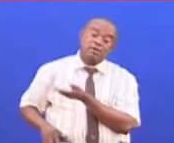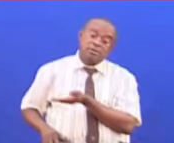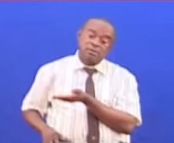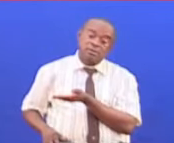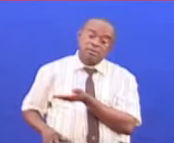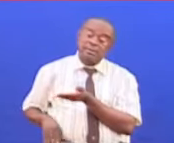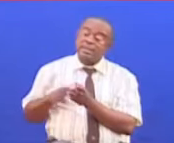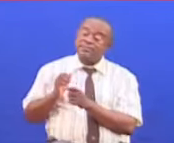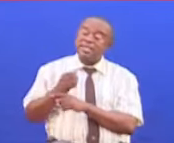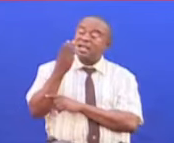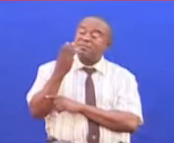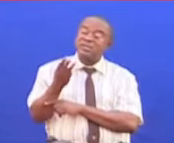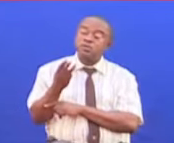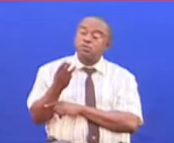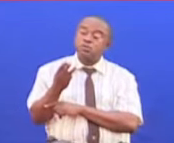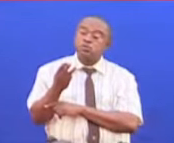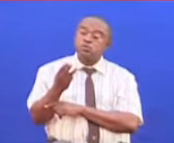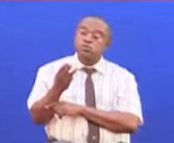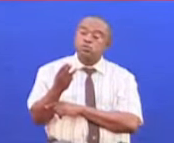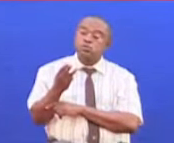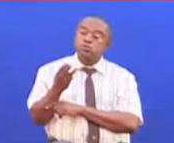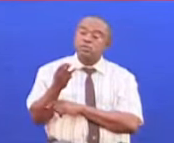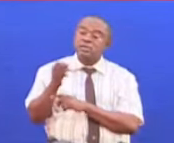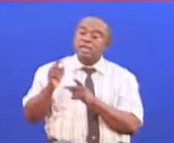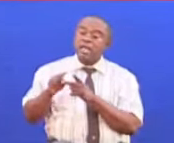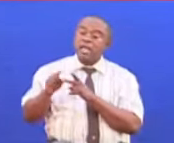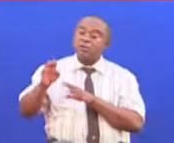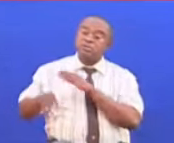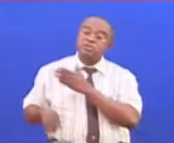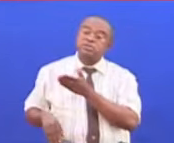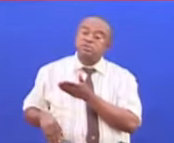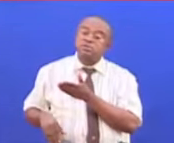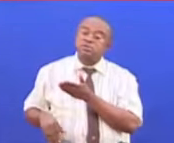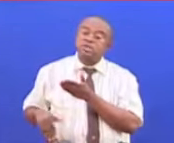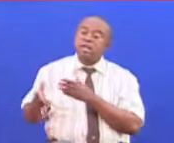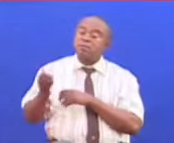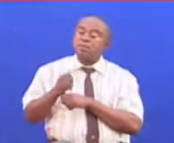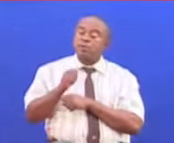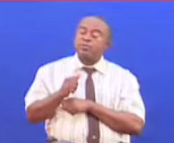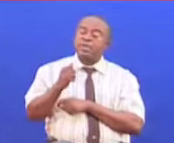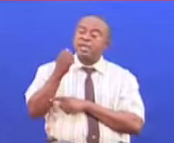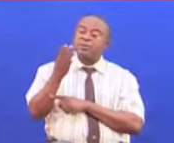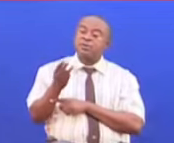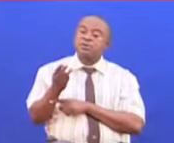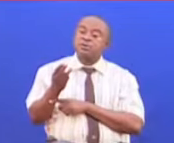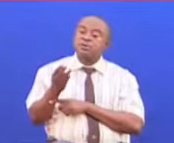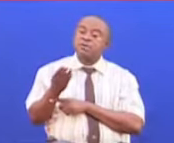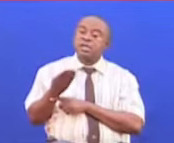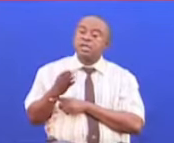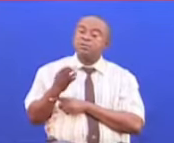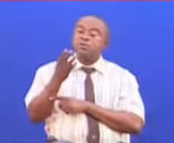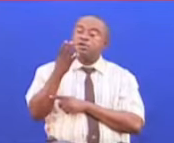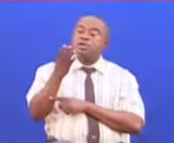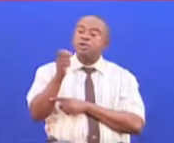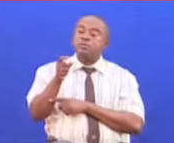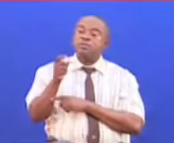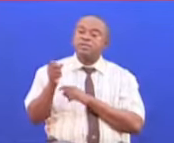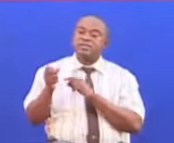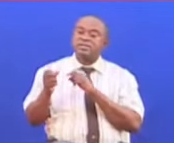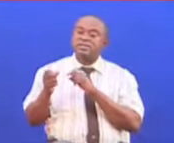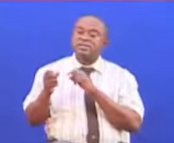singidunum tena hawa wenz yetu mapat yao kwa hio miak mitat ni bilion 4.7 Ya